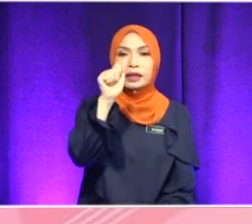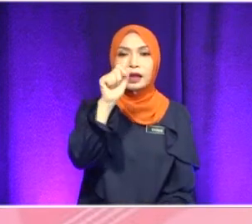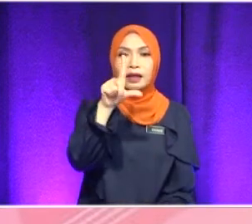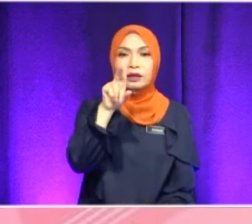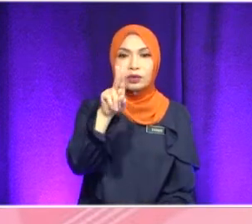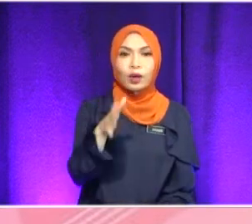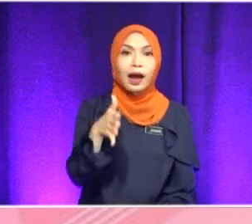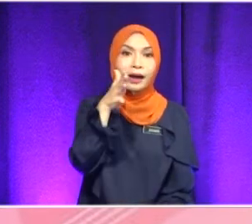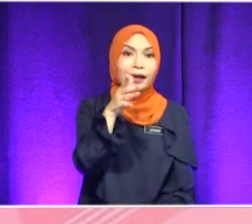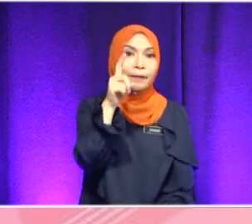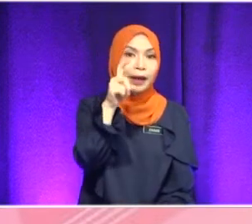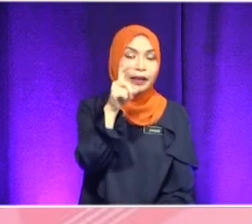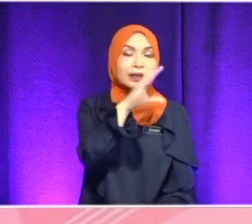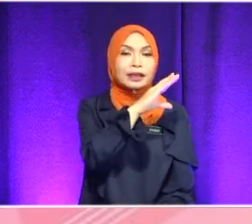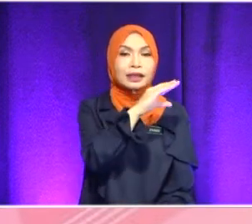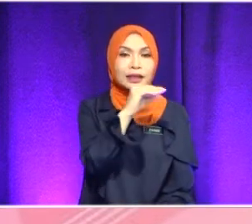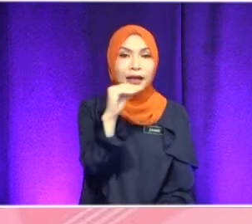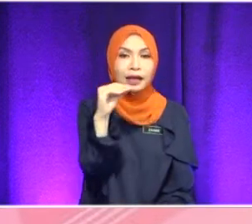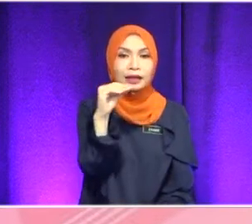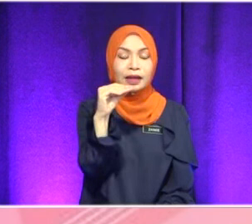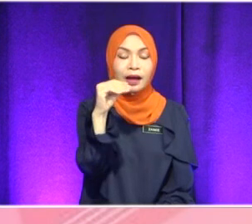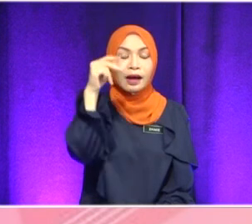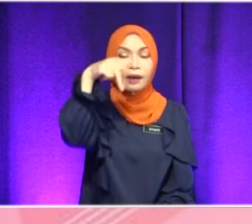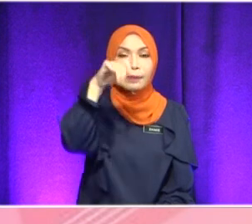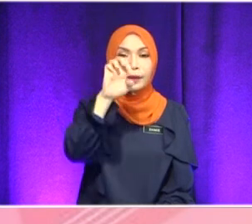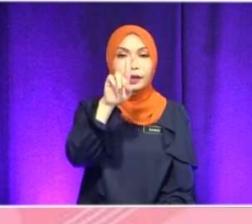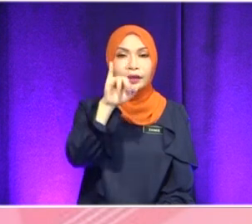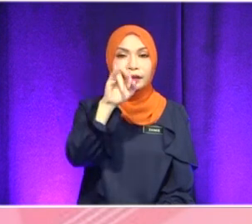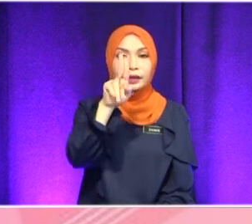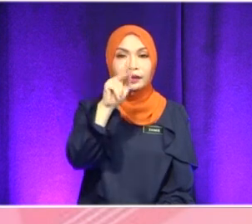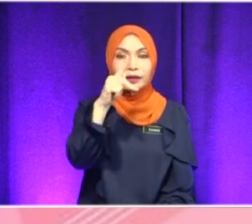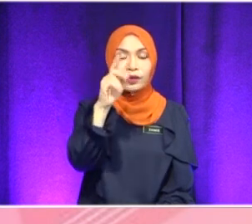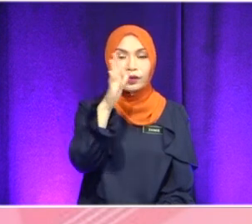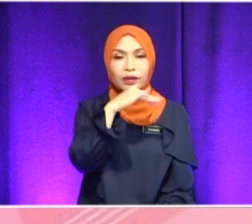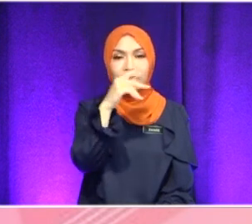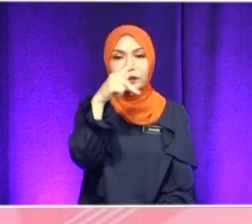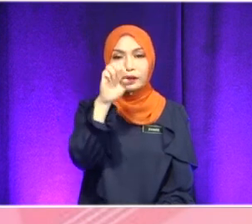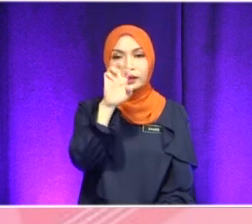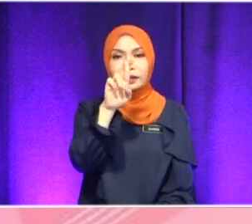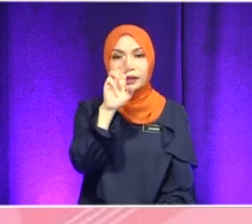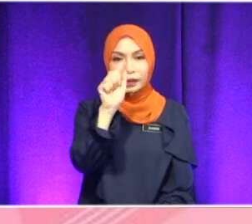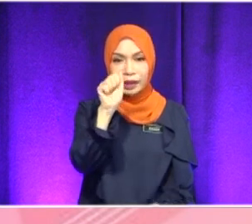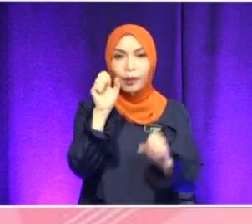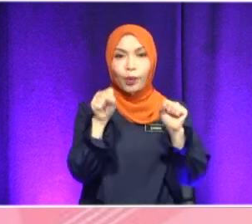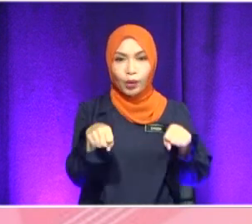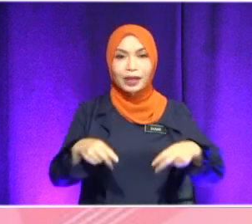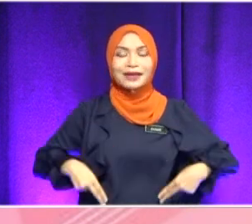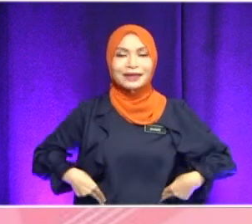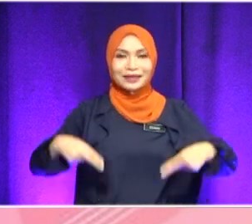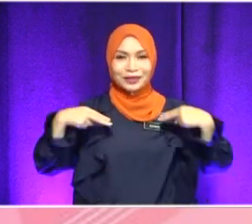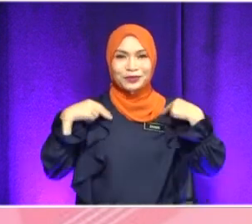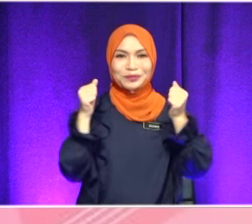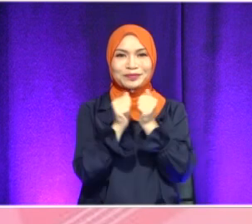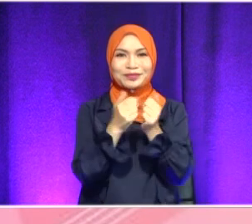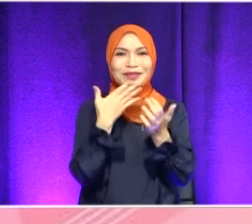dalam tanah dan pokok dedalu ini adalah merupakan tumbuhan versi jadi dia pelukan perumah untuk serat nutrient dan bila dia